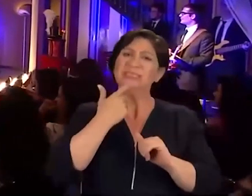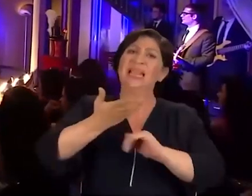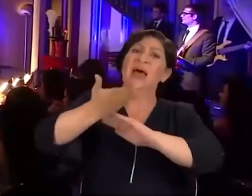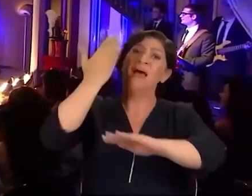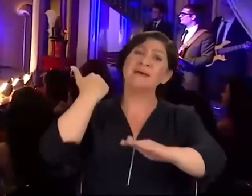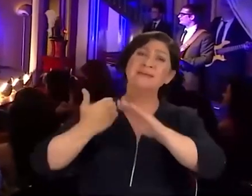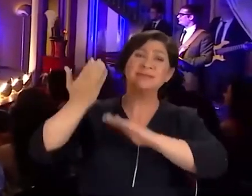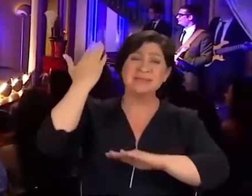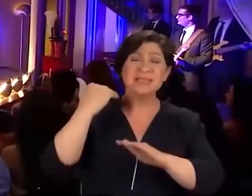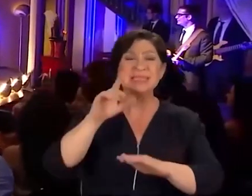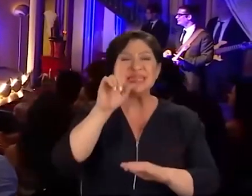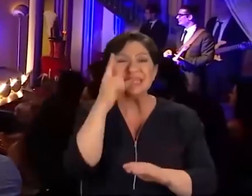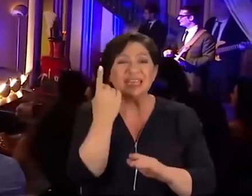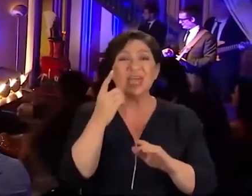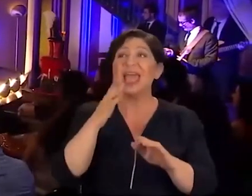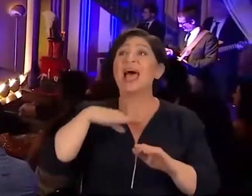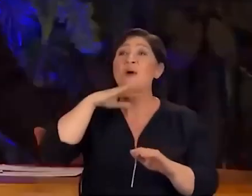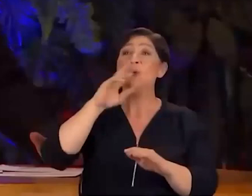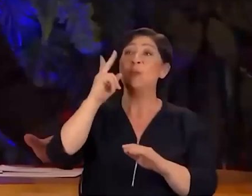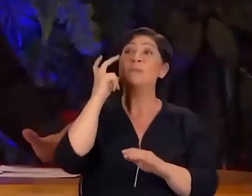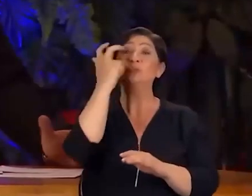Bundan uzun yıllar önce sadece